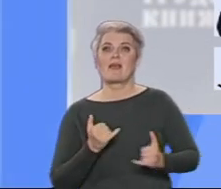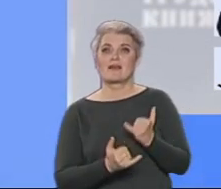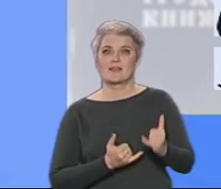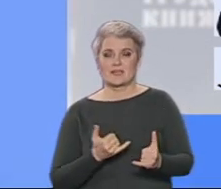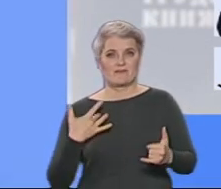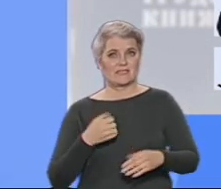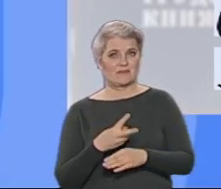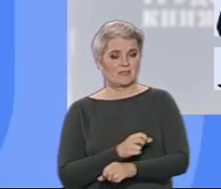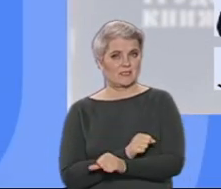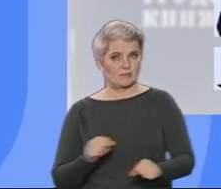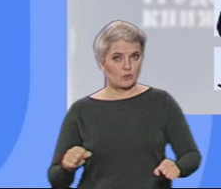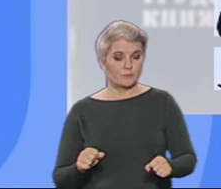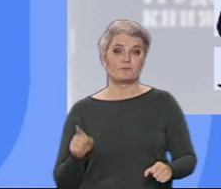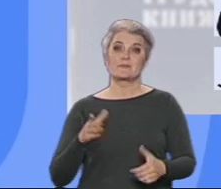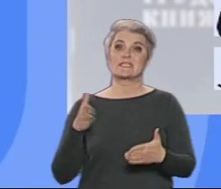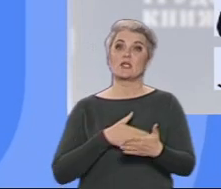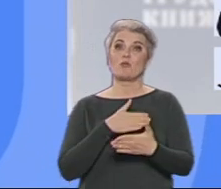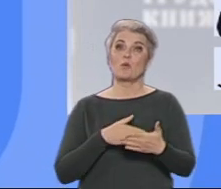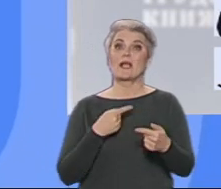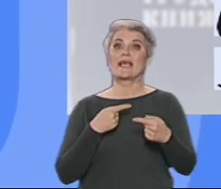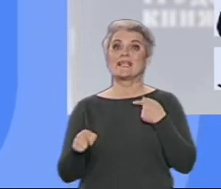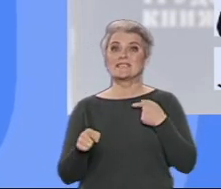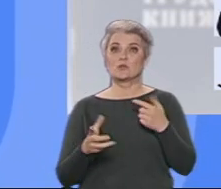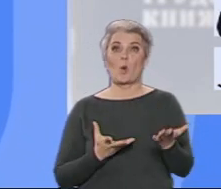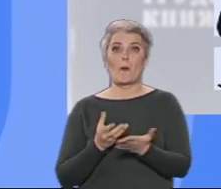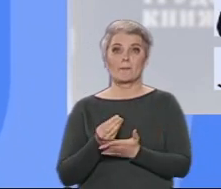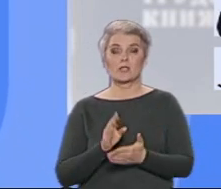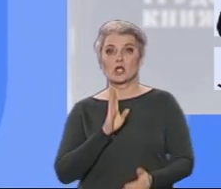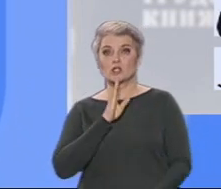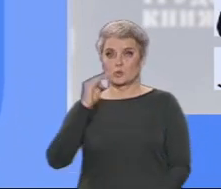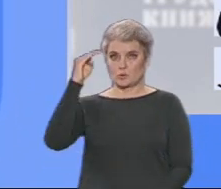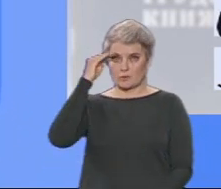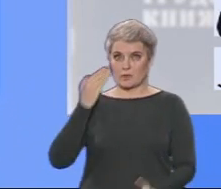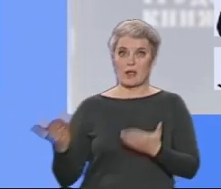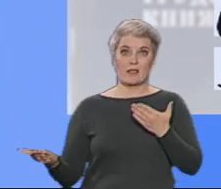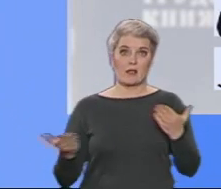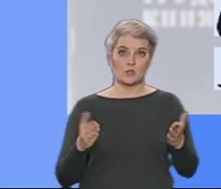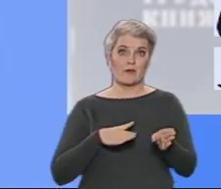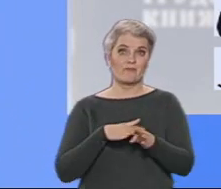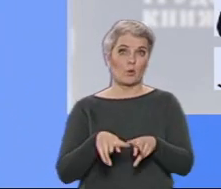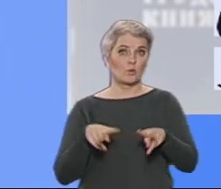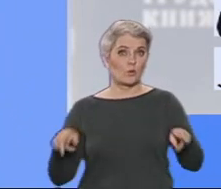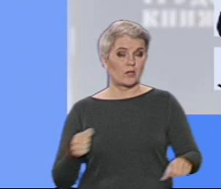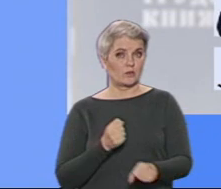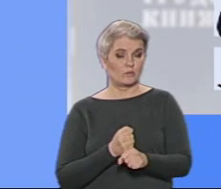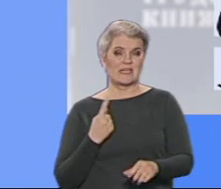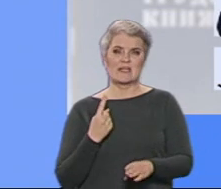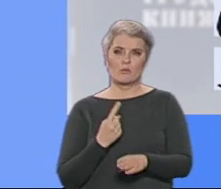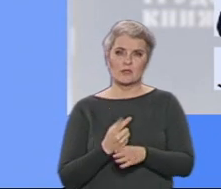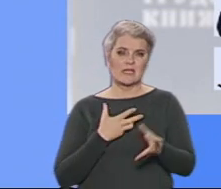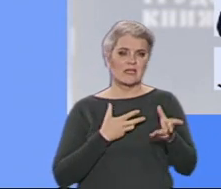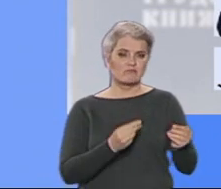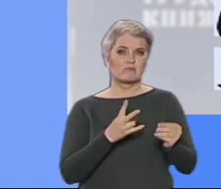також ліквідовує різницю у зарплаті чоловіків і жінок, якщо ті виконують однакову роботу. Забороняється чинити тиск на працівників через